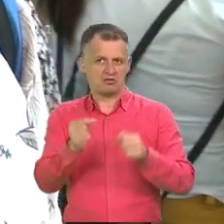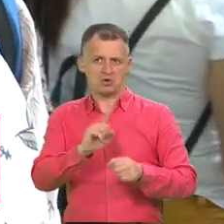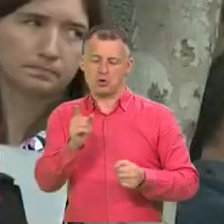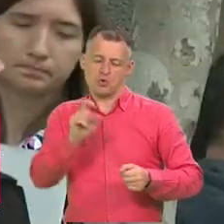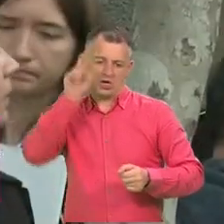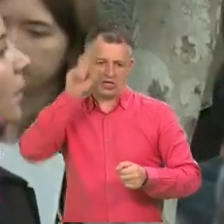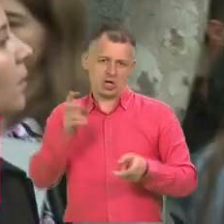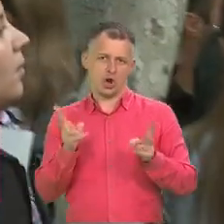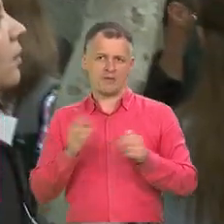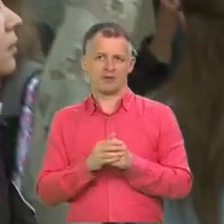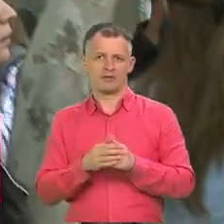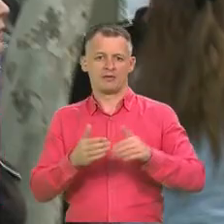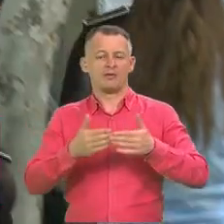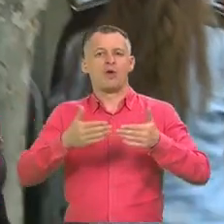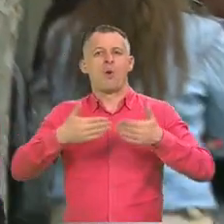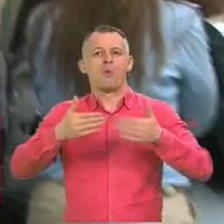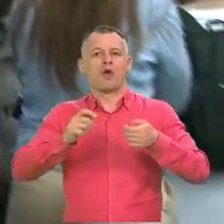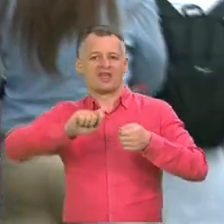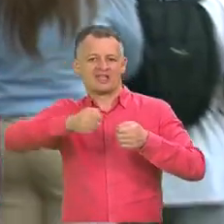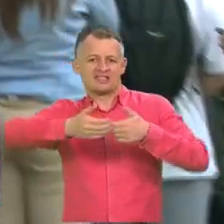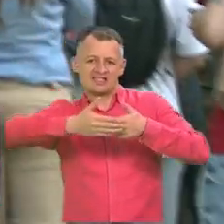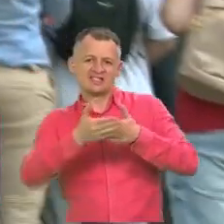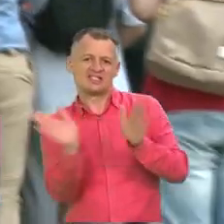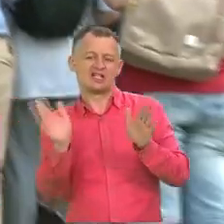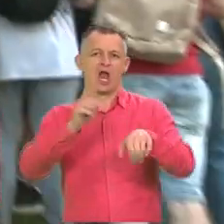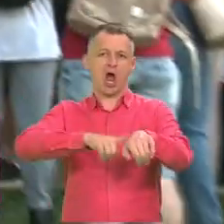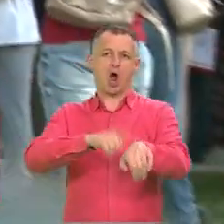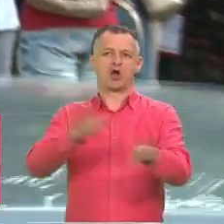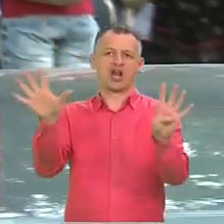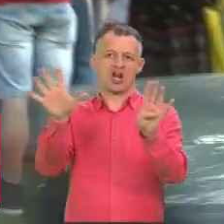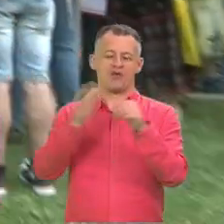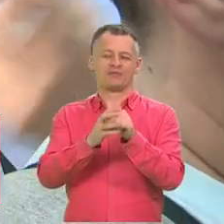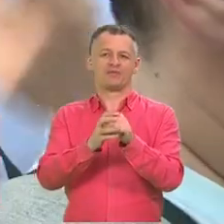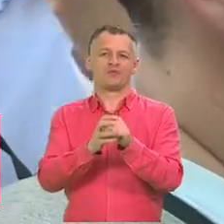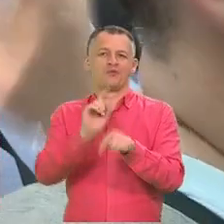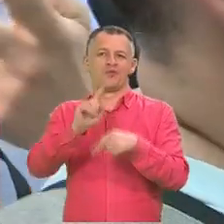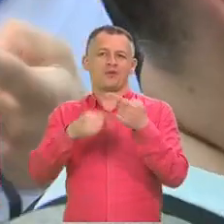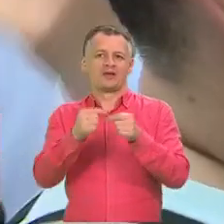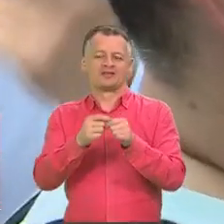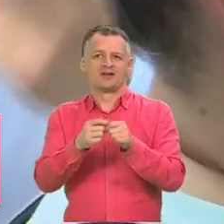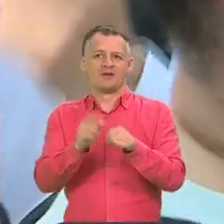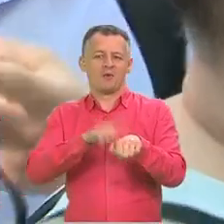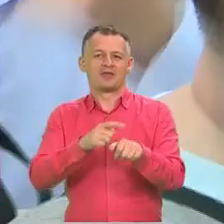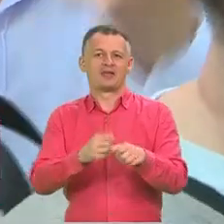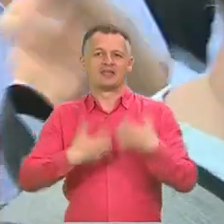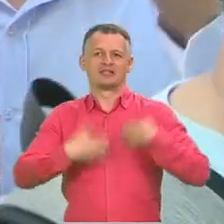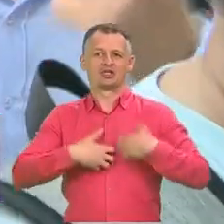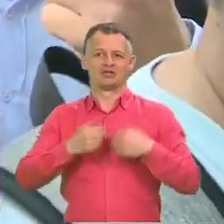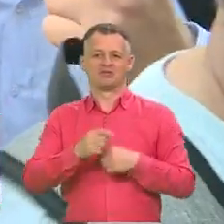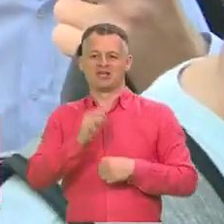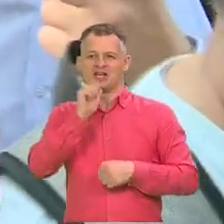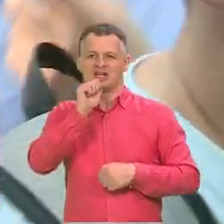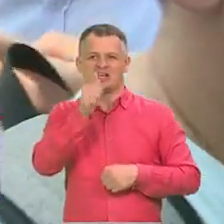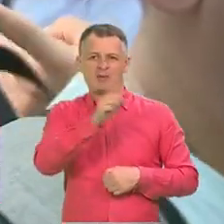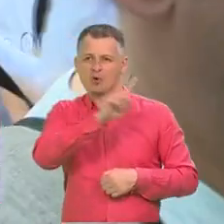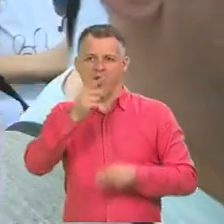este normal. Poarta grădiniței s-a deschis la 9 dimineața. Urmează momente de meci de rugby. Nu s-a anunțat nicăieri că se face o listă,